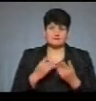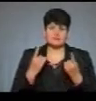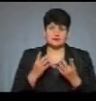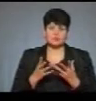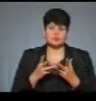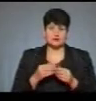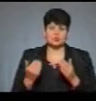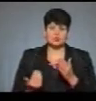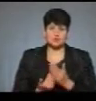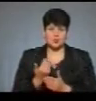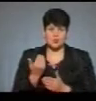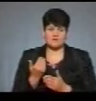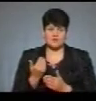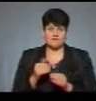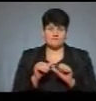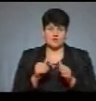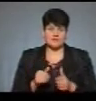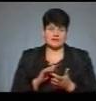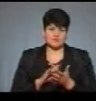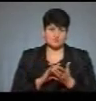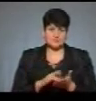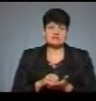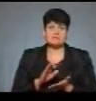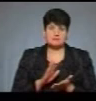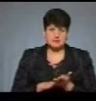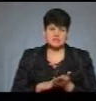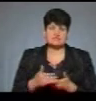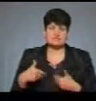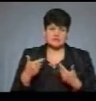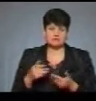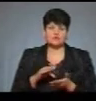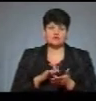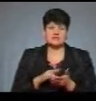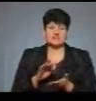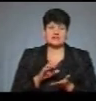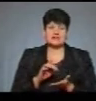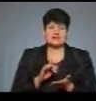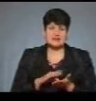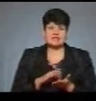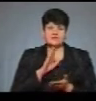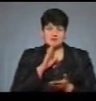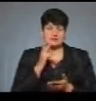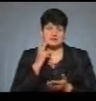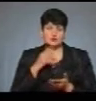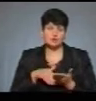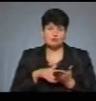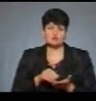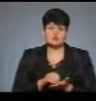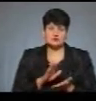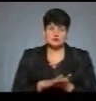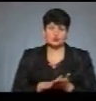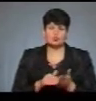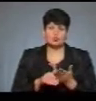кількість нових форматів екскурсій. Тому записуйтесь, звертайтесь в туристичний центр. Дівчатка там завжди допоможуть, зареєструють,